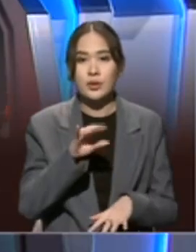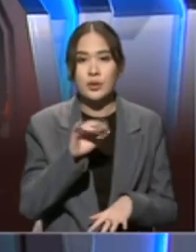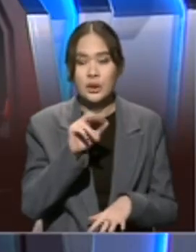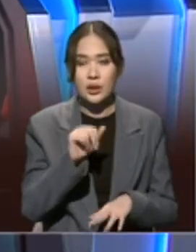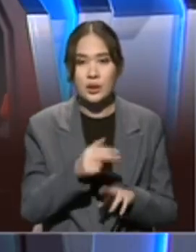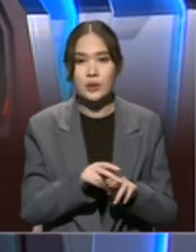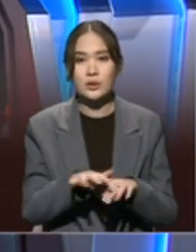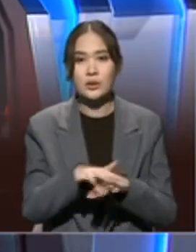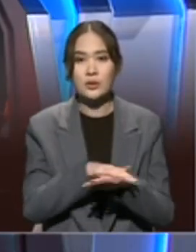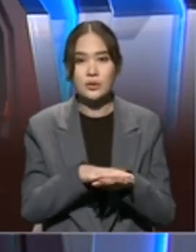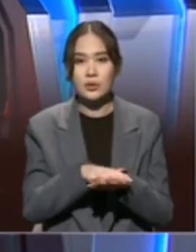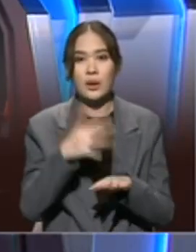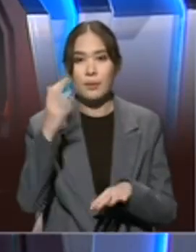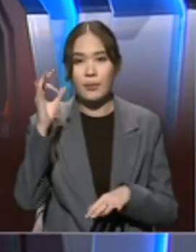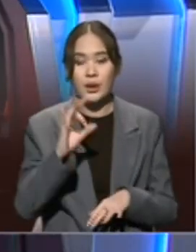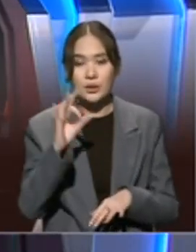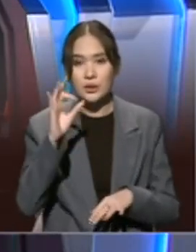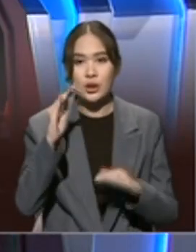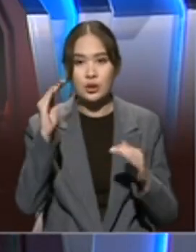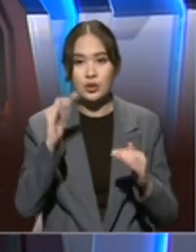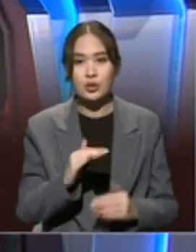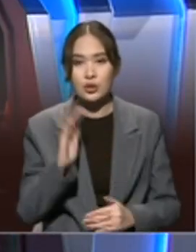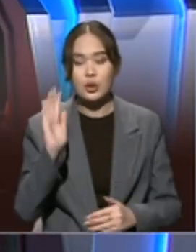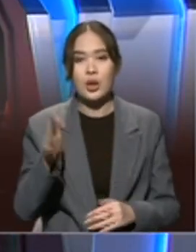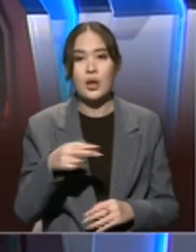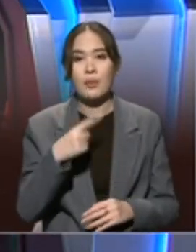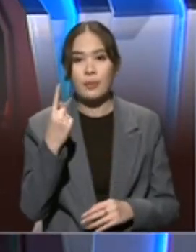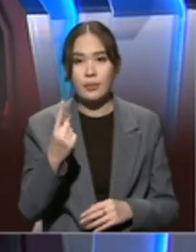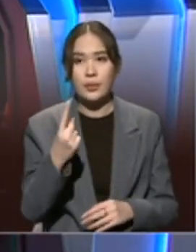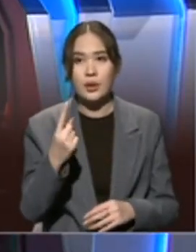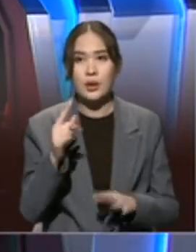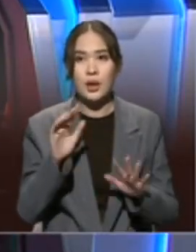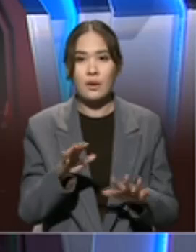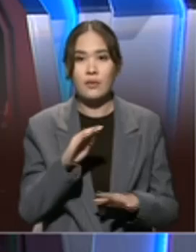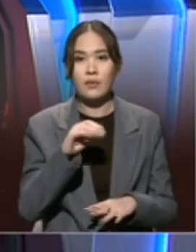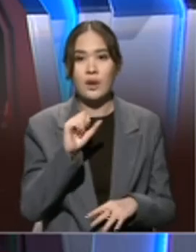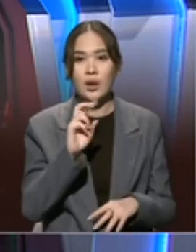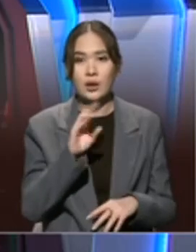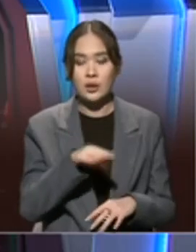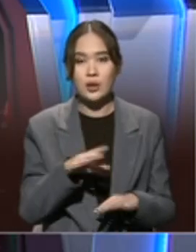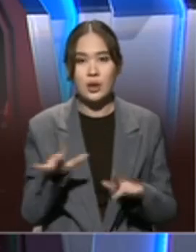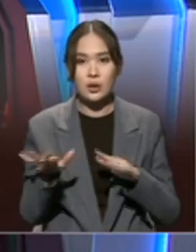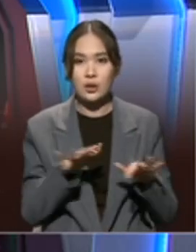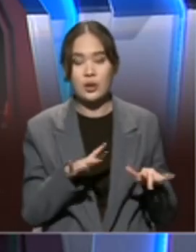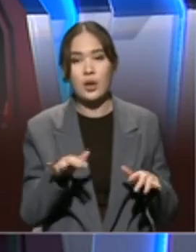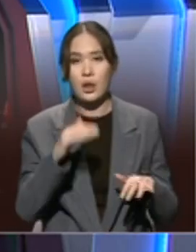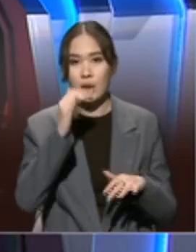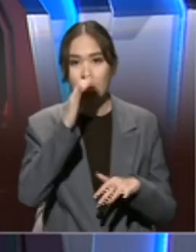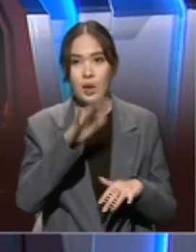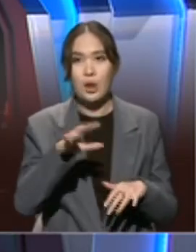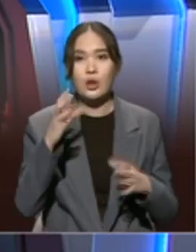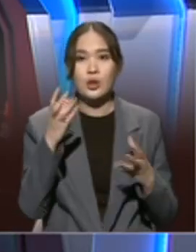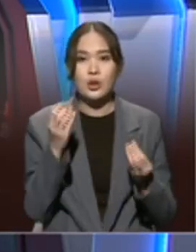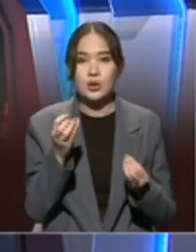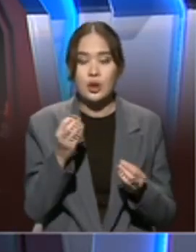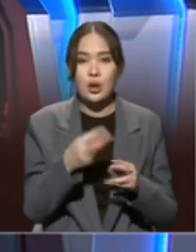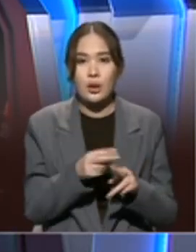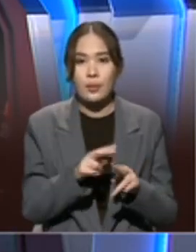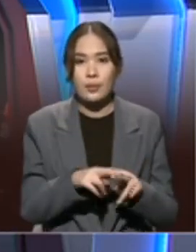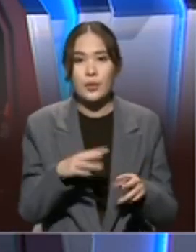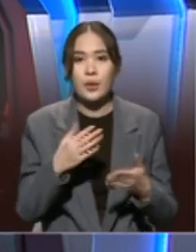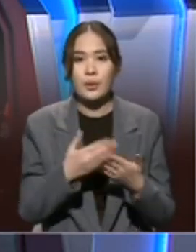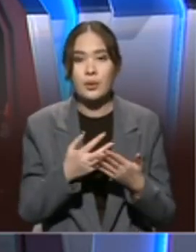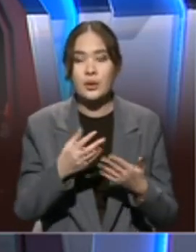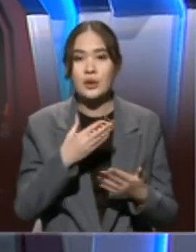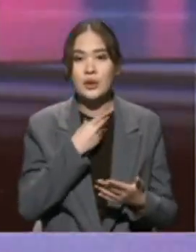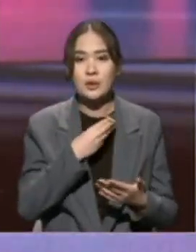беретін проценті де түседі. Көрдіңіз бе? Бұл жерде бір ғана бір факты ғана әсер етпейді мысалға. Одан кейін тағы да бір мәселе бар. Мысалға